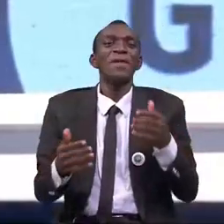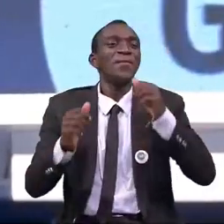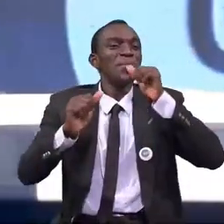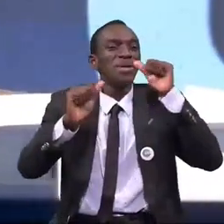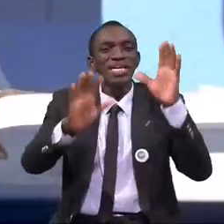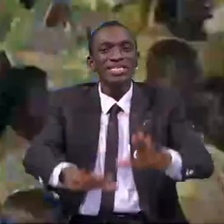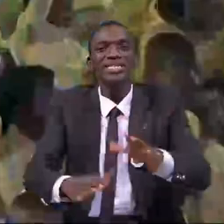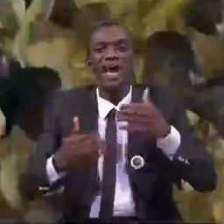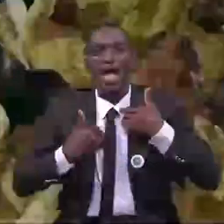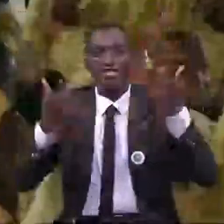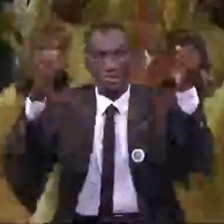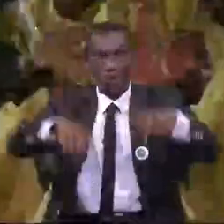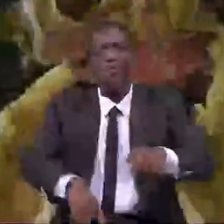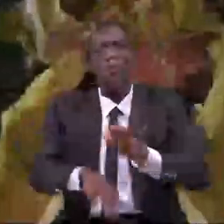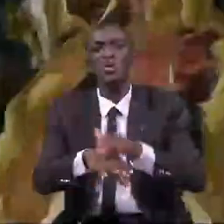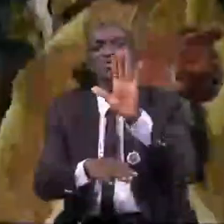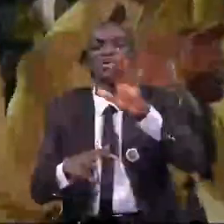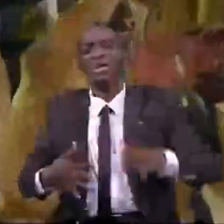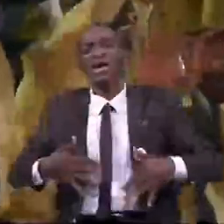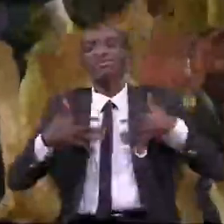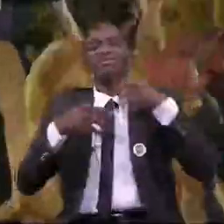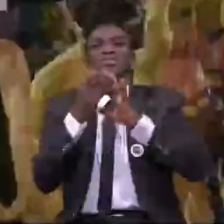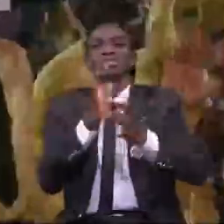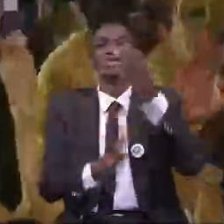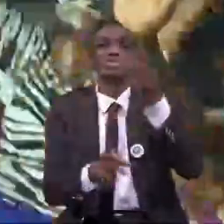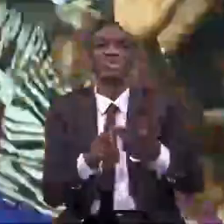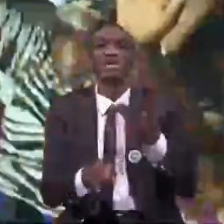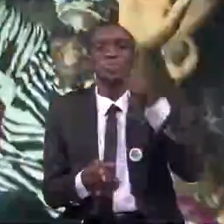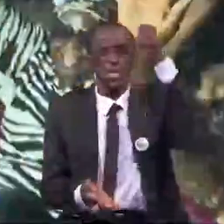confessez les bénédictions sont là sur votre